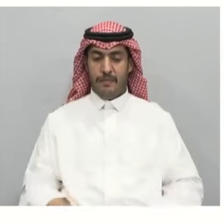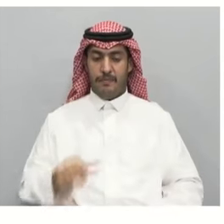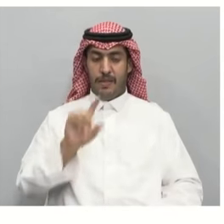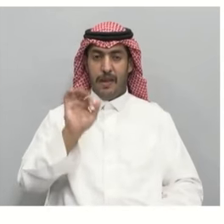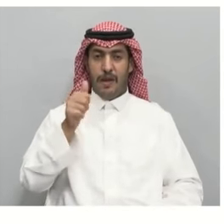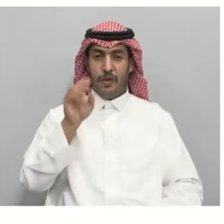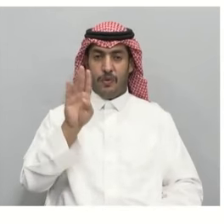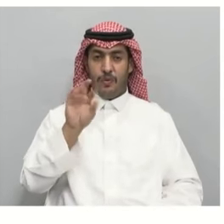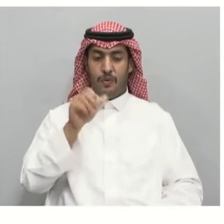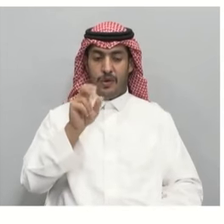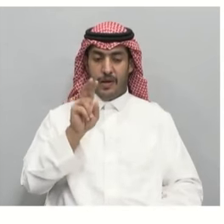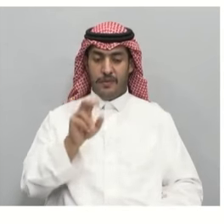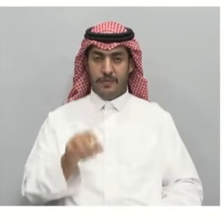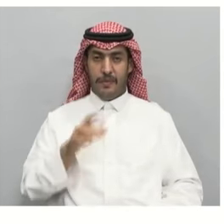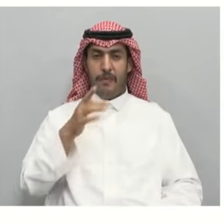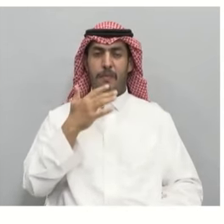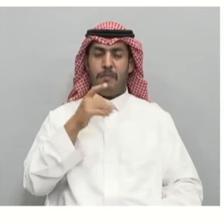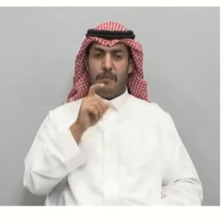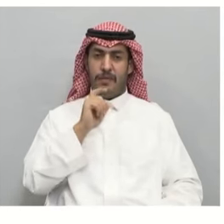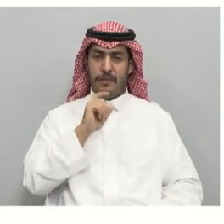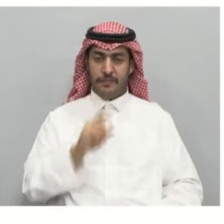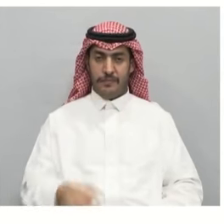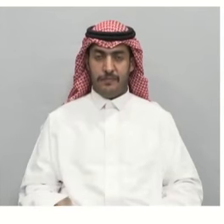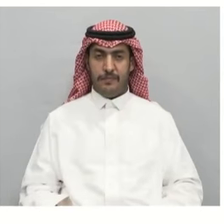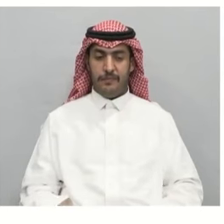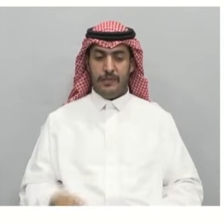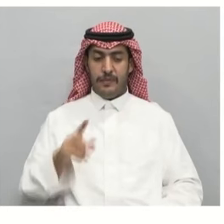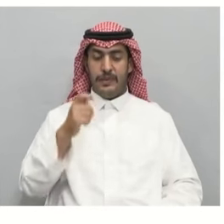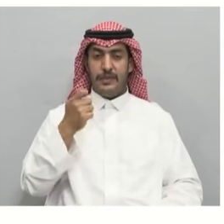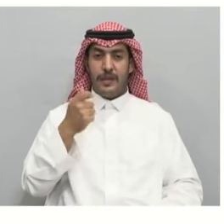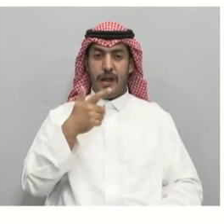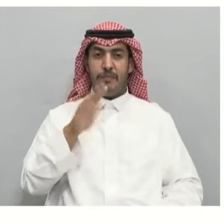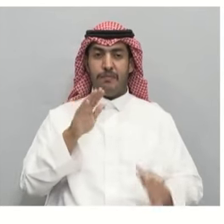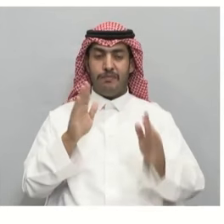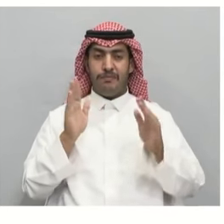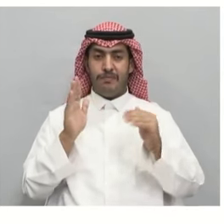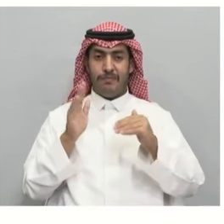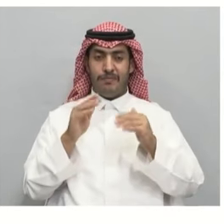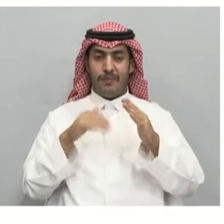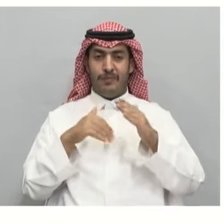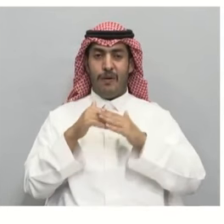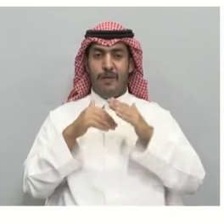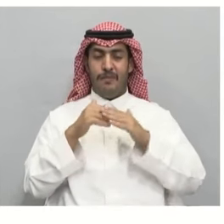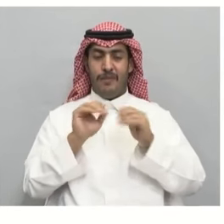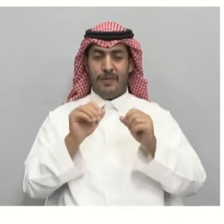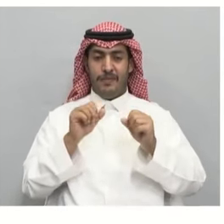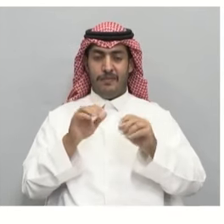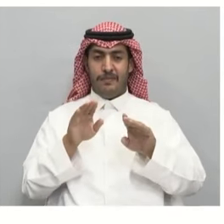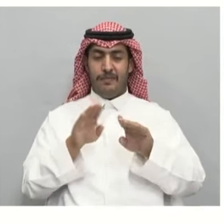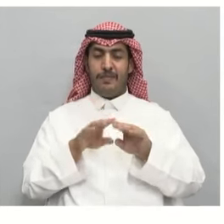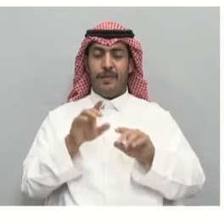الالكترونات تكون بطيئه وفي سريانها تتصادم مع الشحنات الاخرى